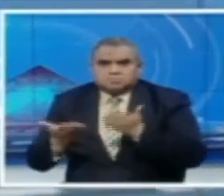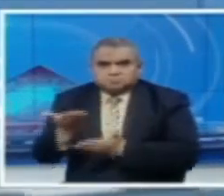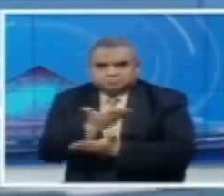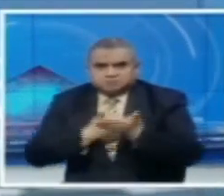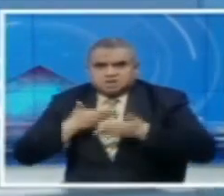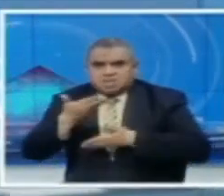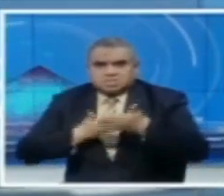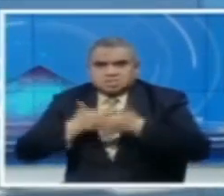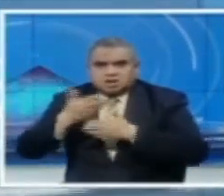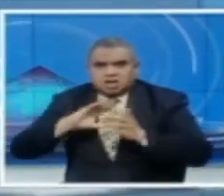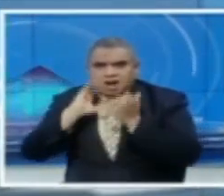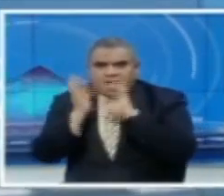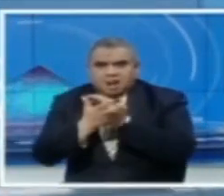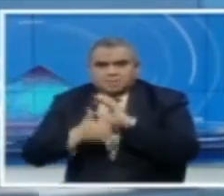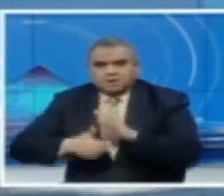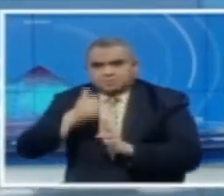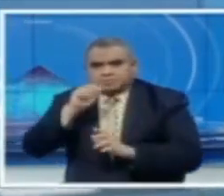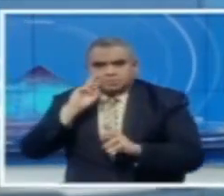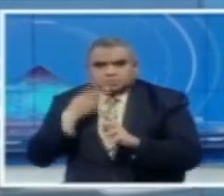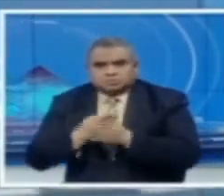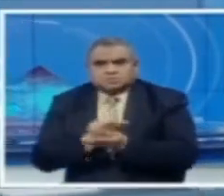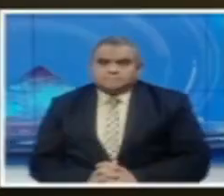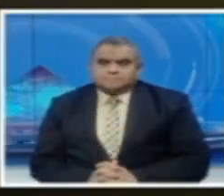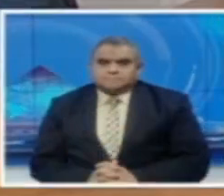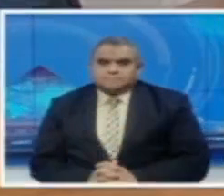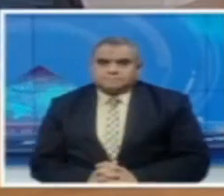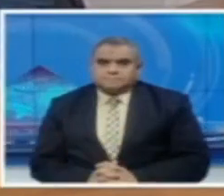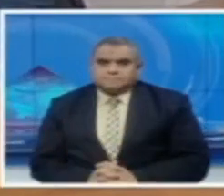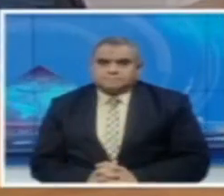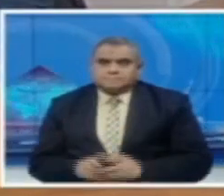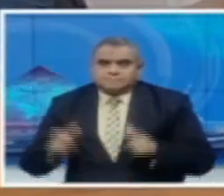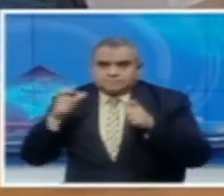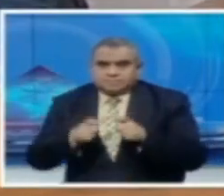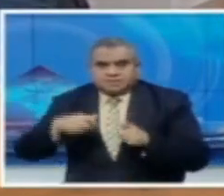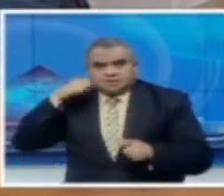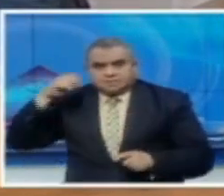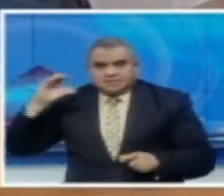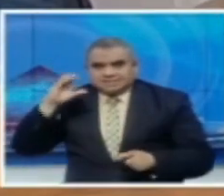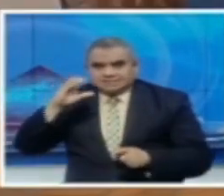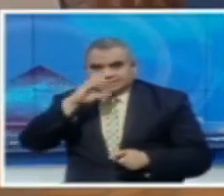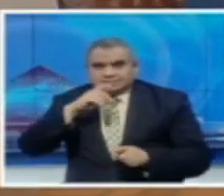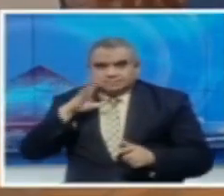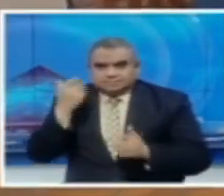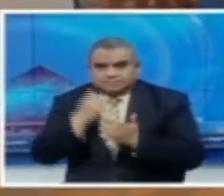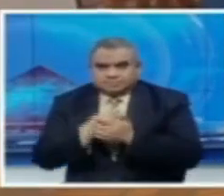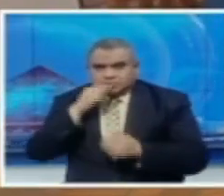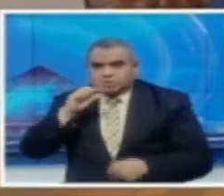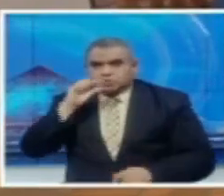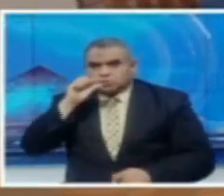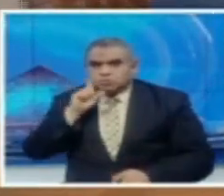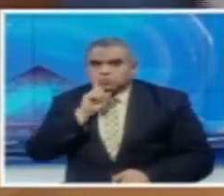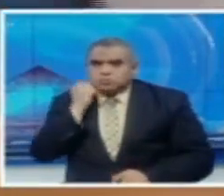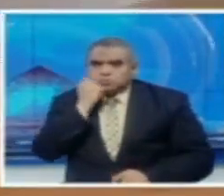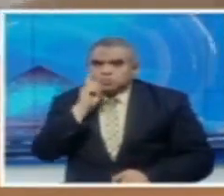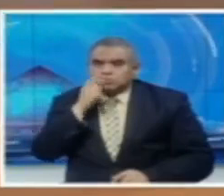مستوى حركة التجارة العالمية. نتابع هذا التقرير. اجتمع السيد الرئيس عبد الفتاح السيسي مع الدكتور مصطفى مدبولي